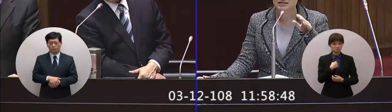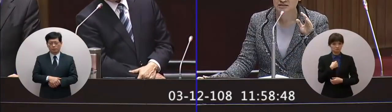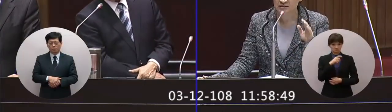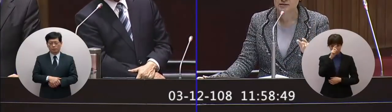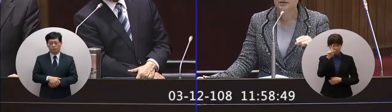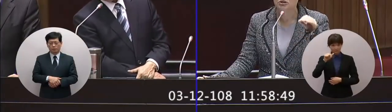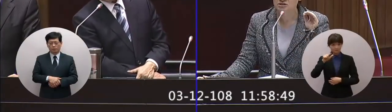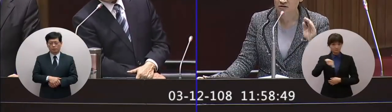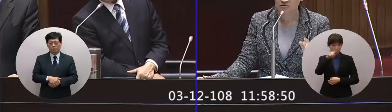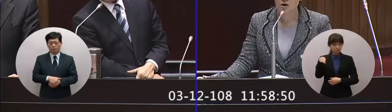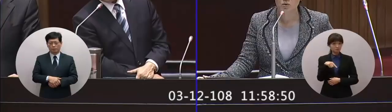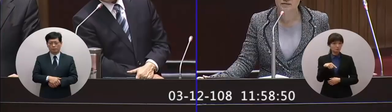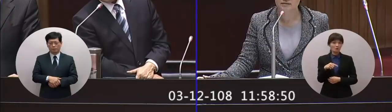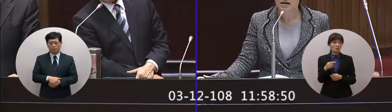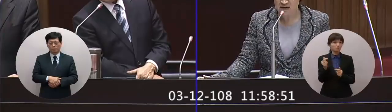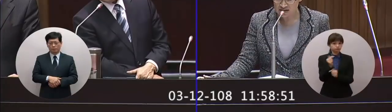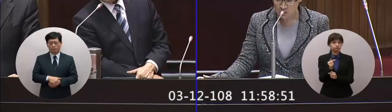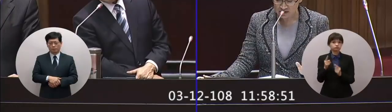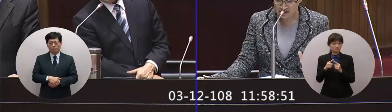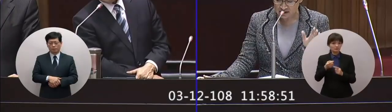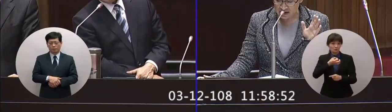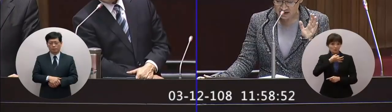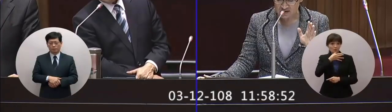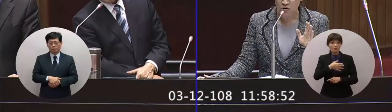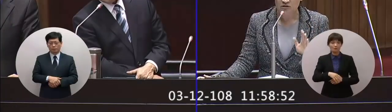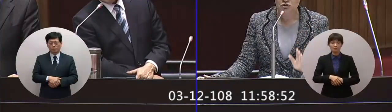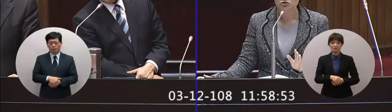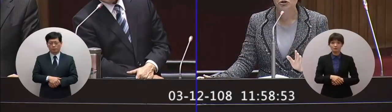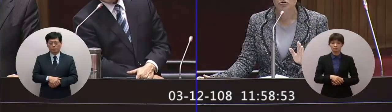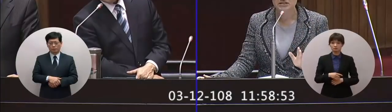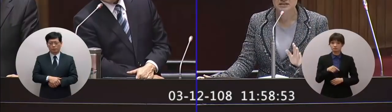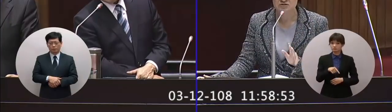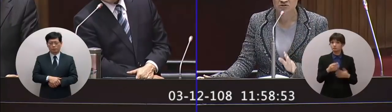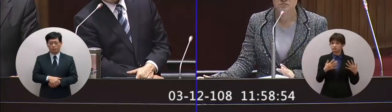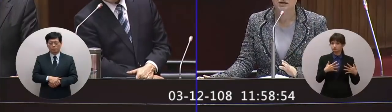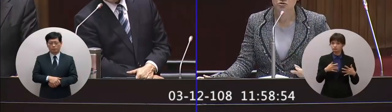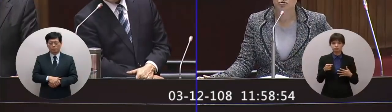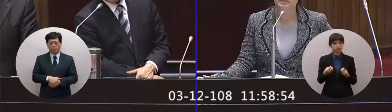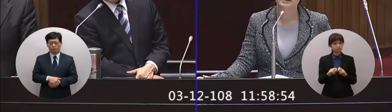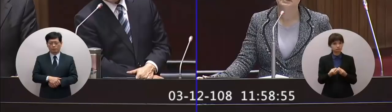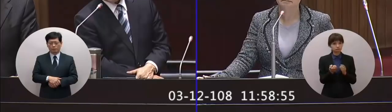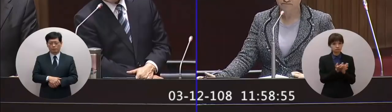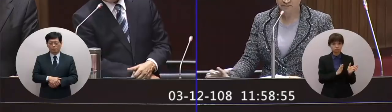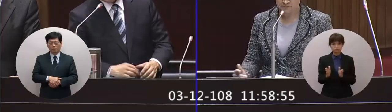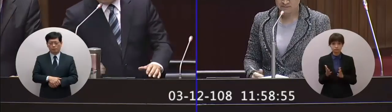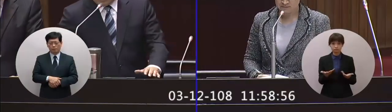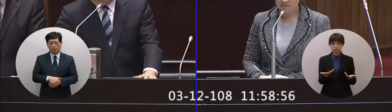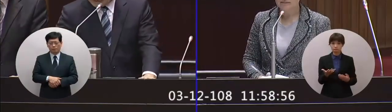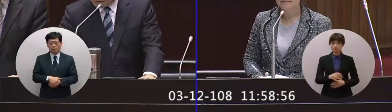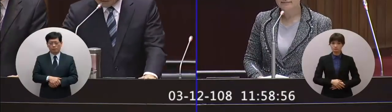裕的，而且是合格的，是能够到位的。那这个问题跟资源的需求，我们现在做什么样的准备呢？